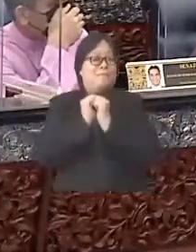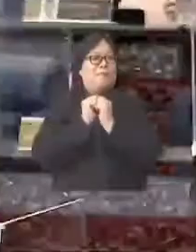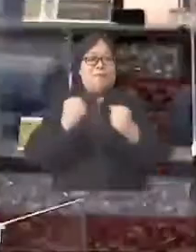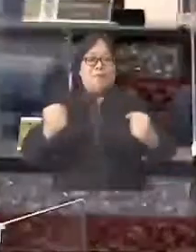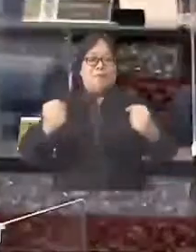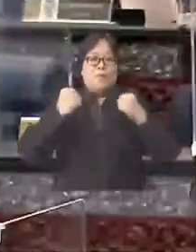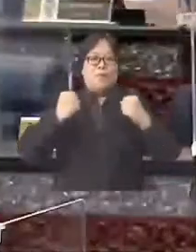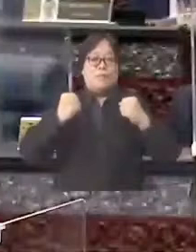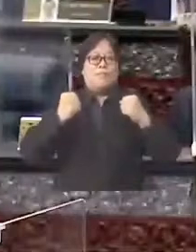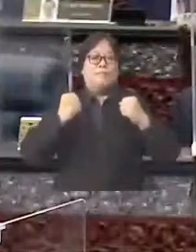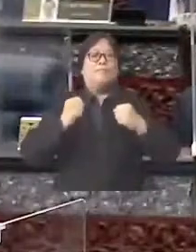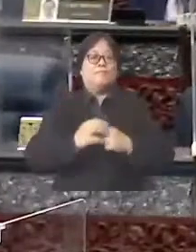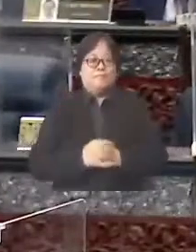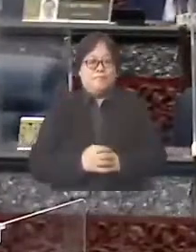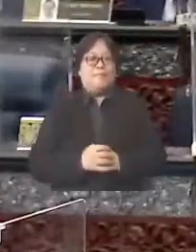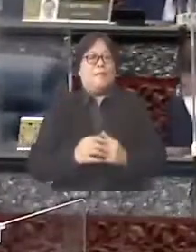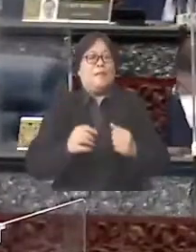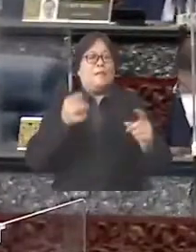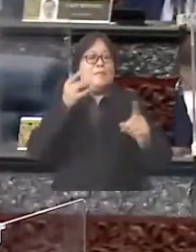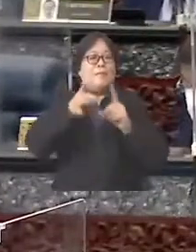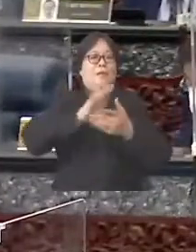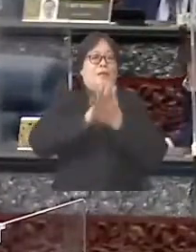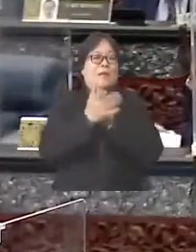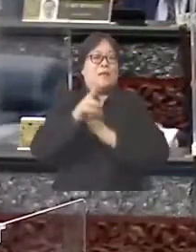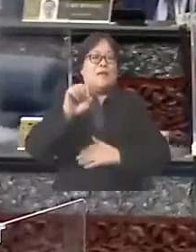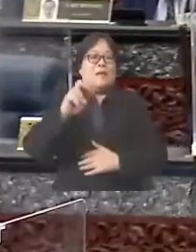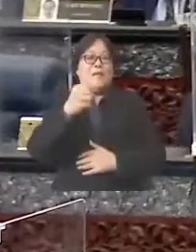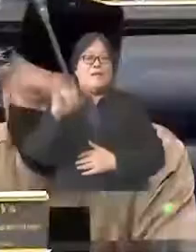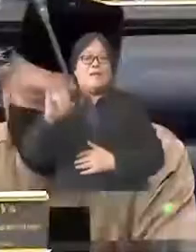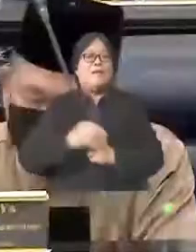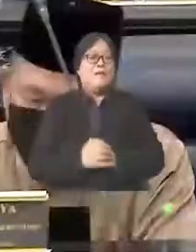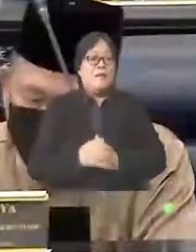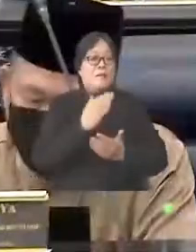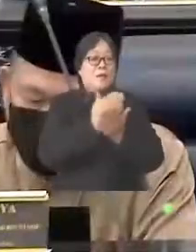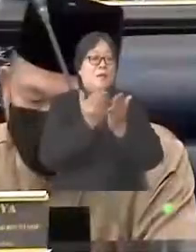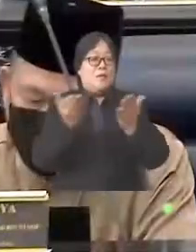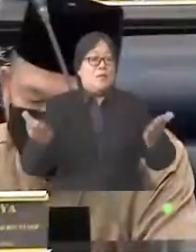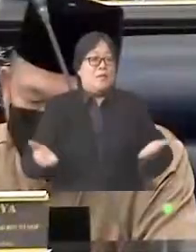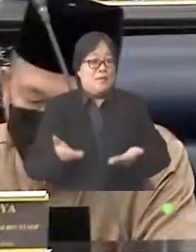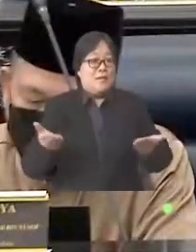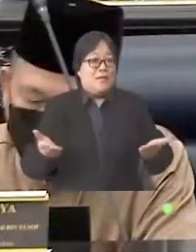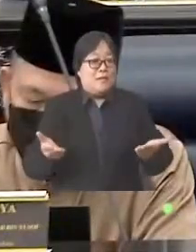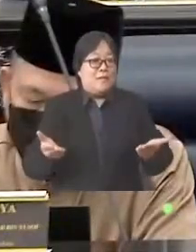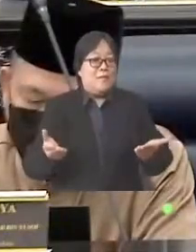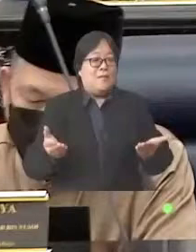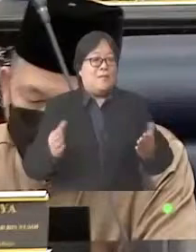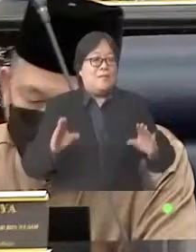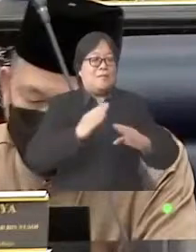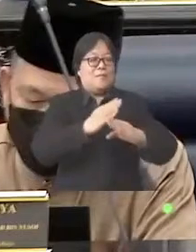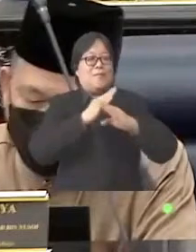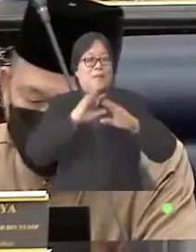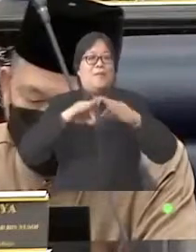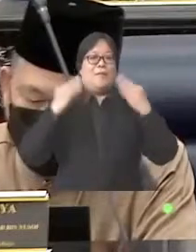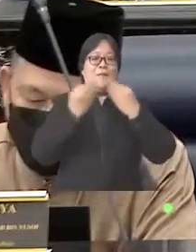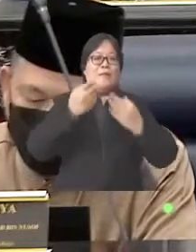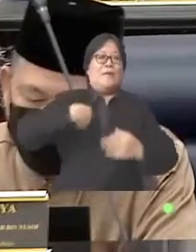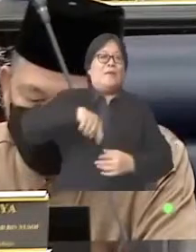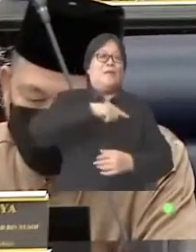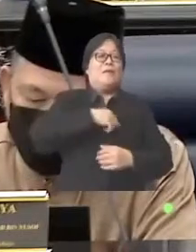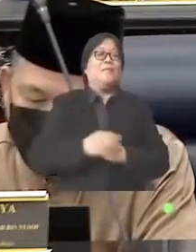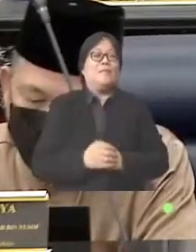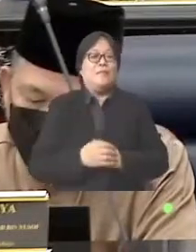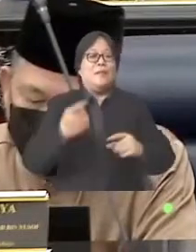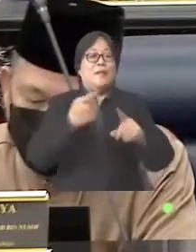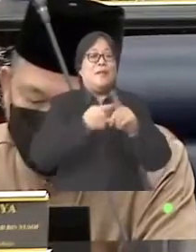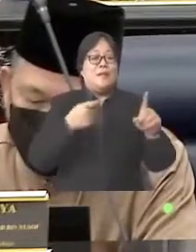Kukuh pakai wajah besi Jadi kesannya belanjawan ini perisai pelindung keluarga kita